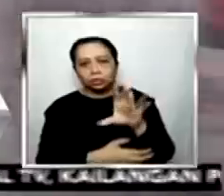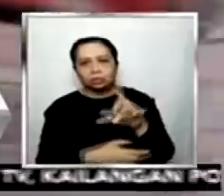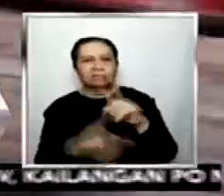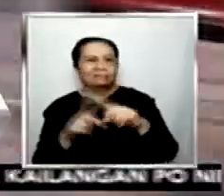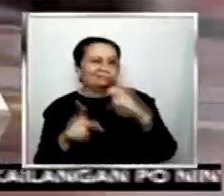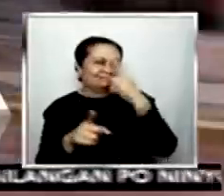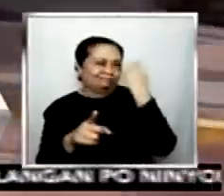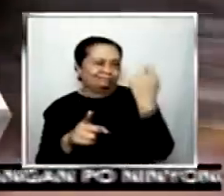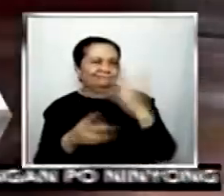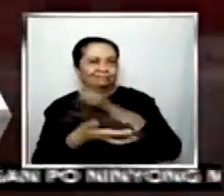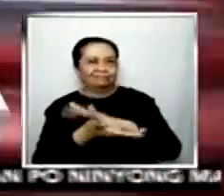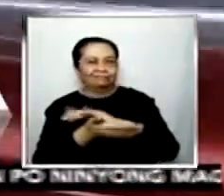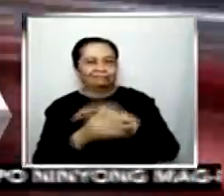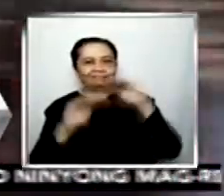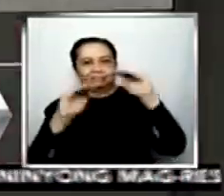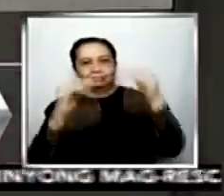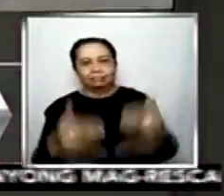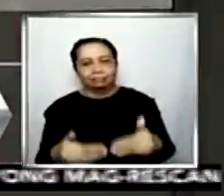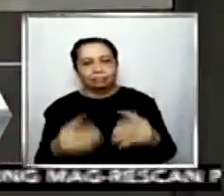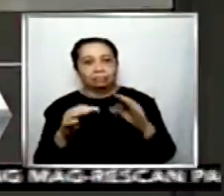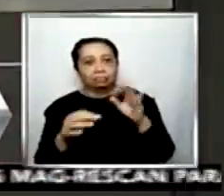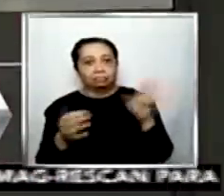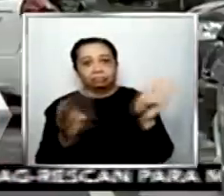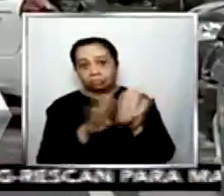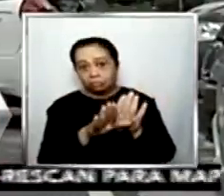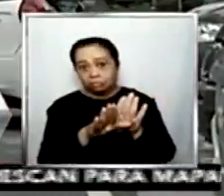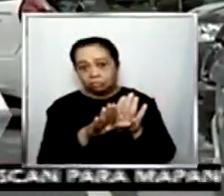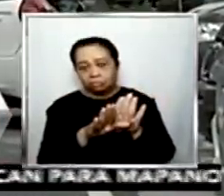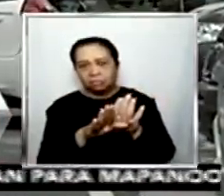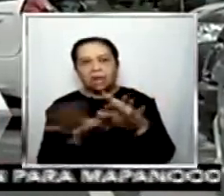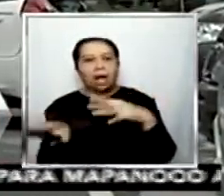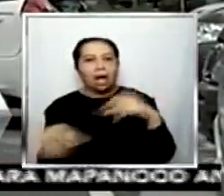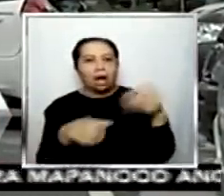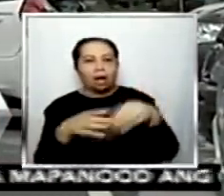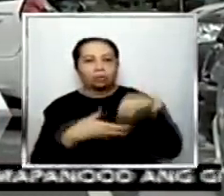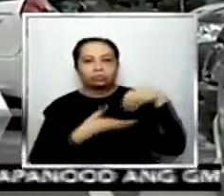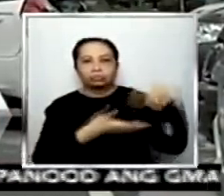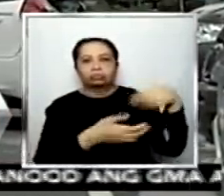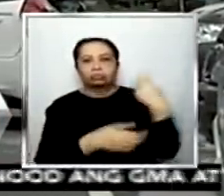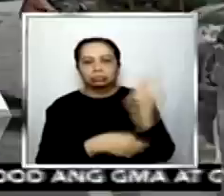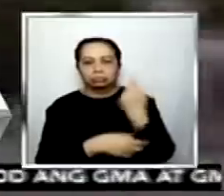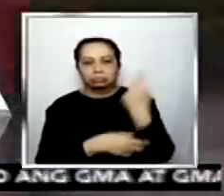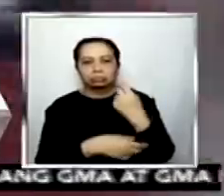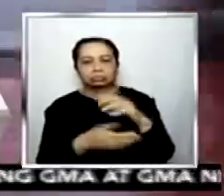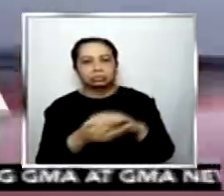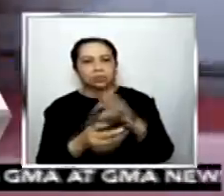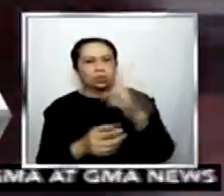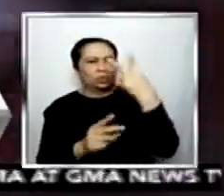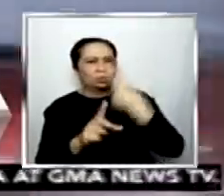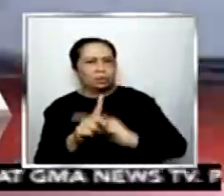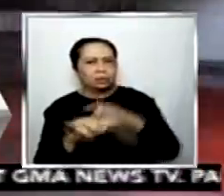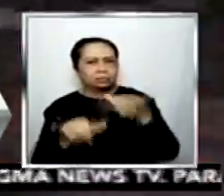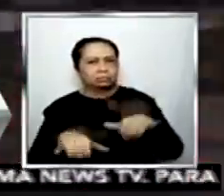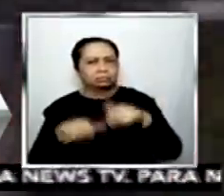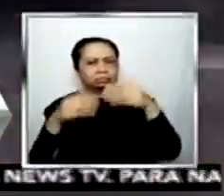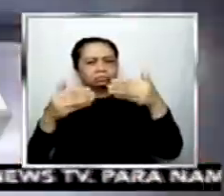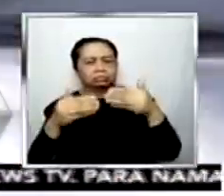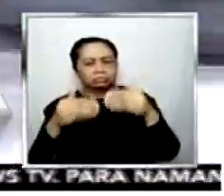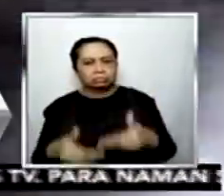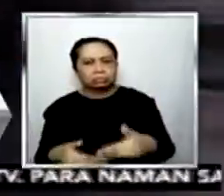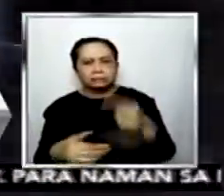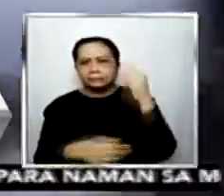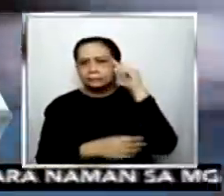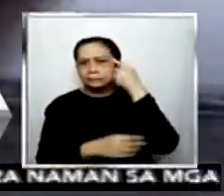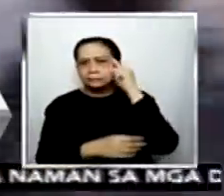lockdown, kung hindi sarado, take out lang ang pwede. Ngayong mahigit 2 buwan na ang lockdown, pinag-iisipan na ng gobyerno